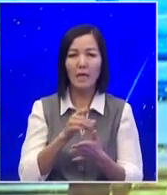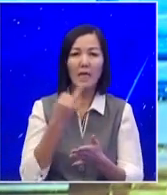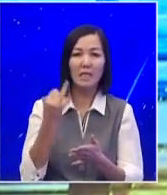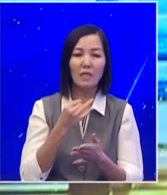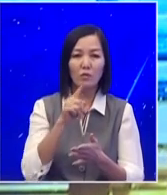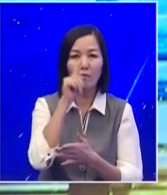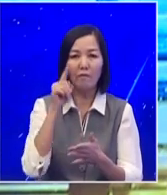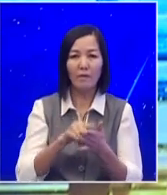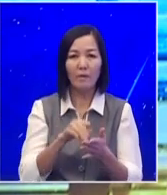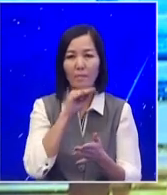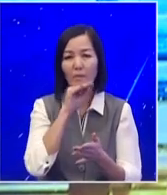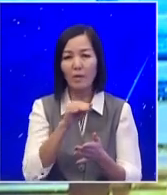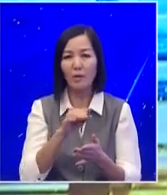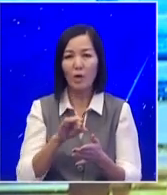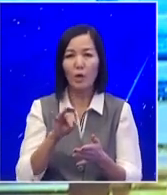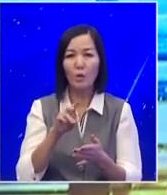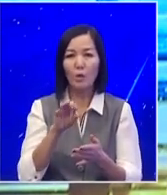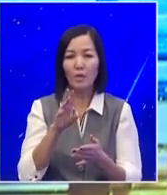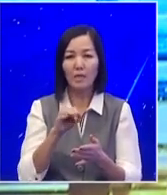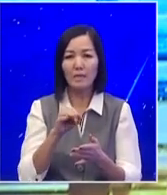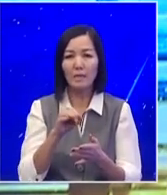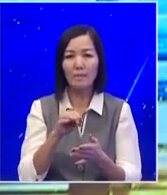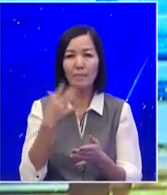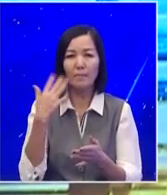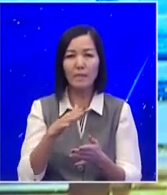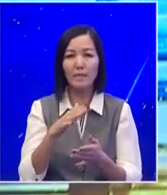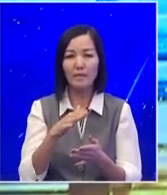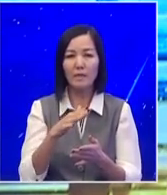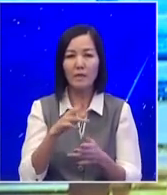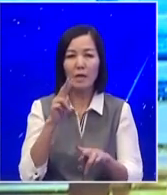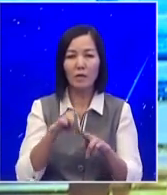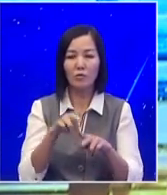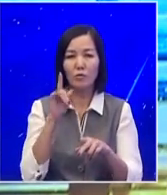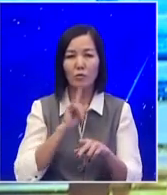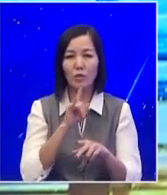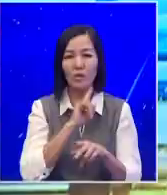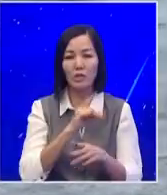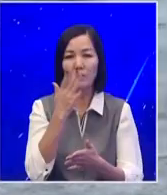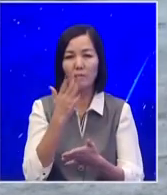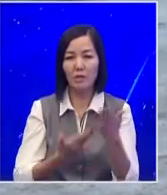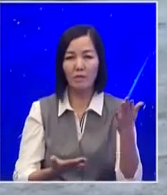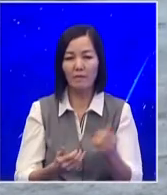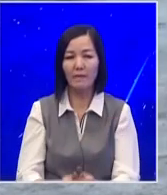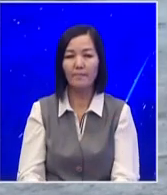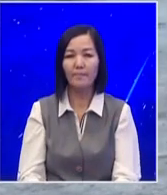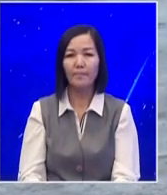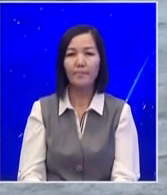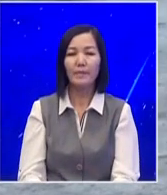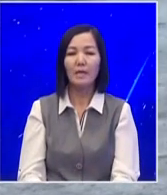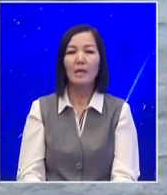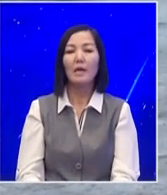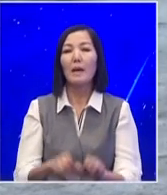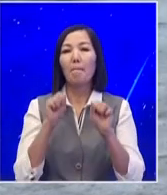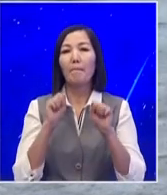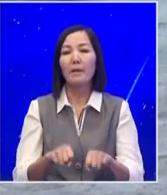интересующий вопрос профессиональным юристам изъявили порядка 50 осужденных женщин. Соблюдению прав